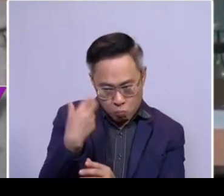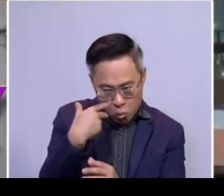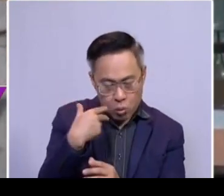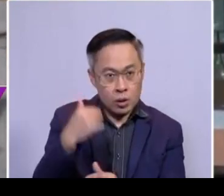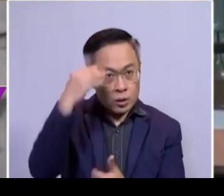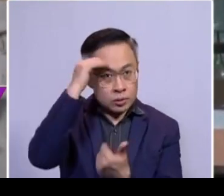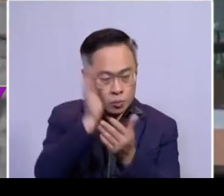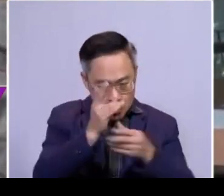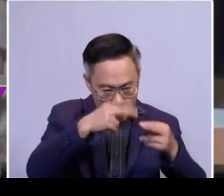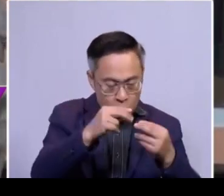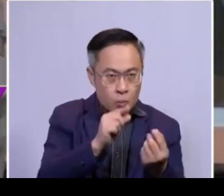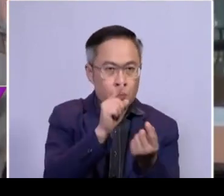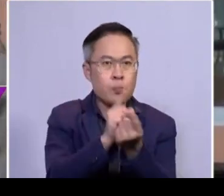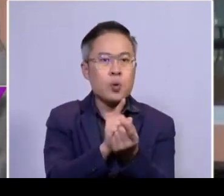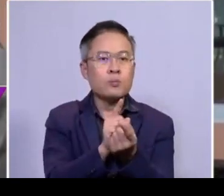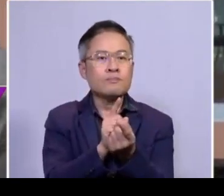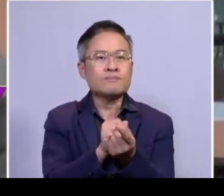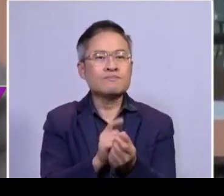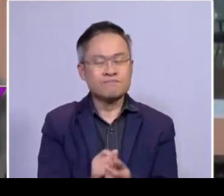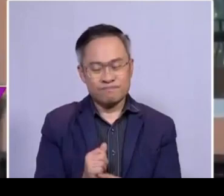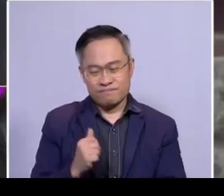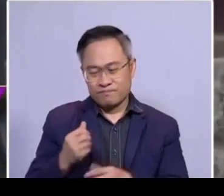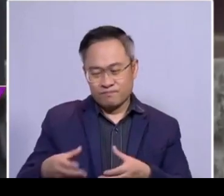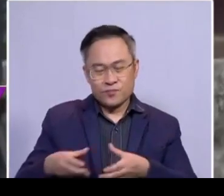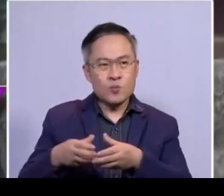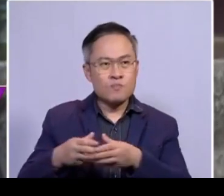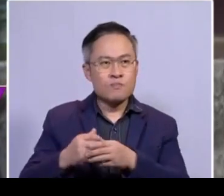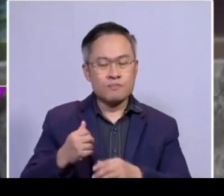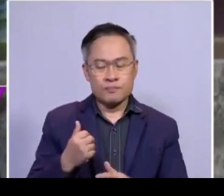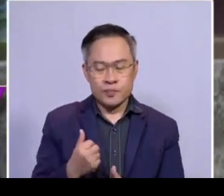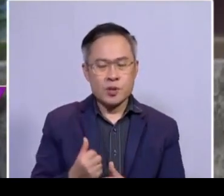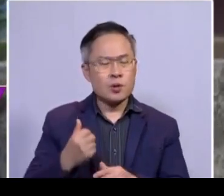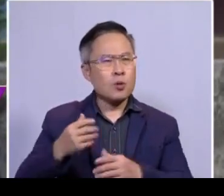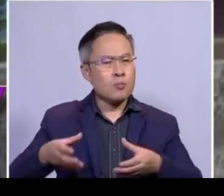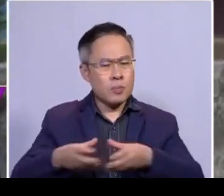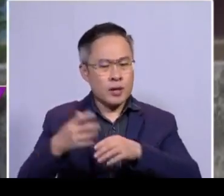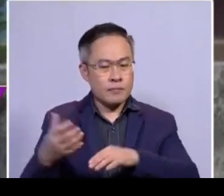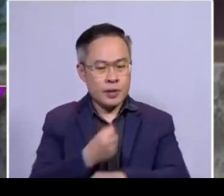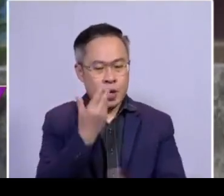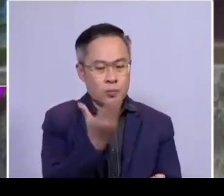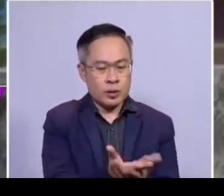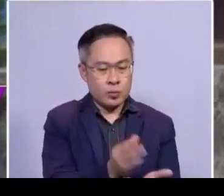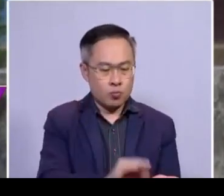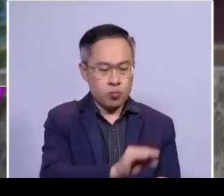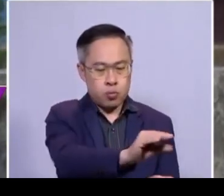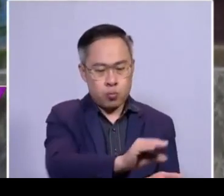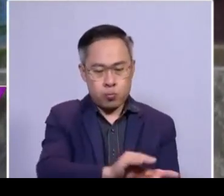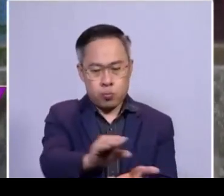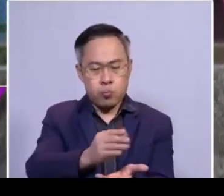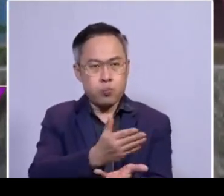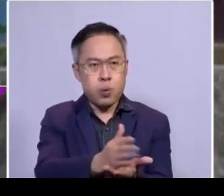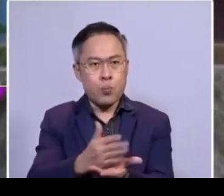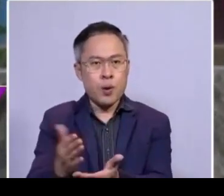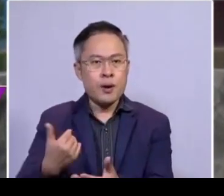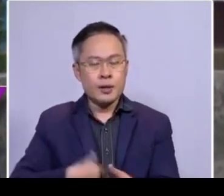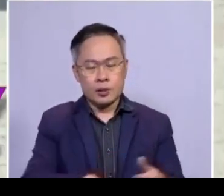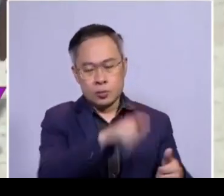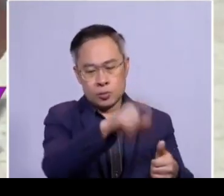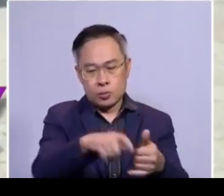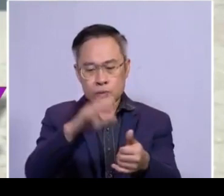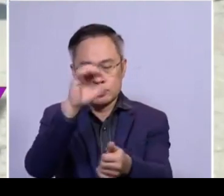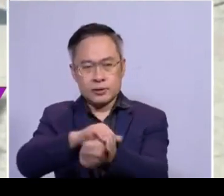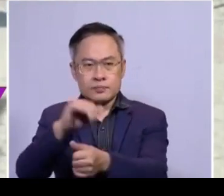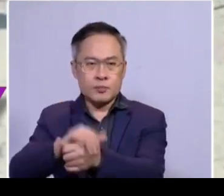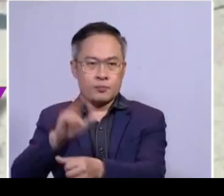เข้ามาพบว่ามีหัวคะแนนใหญ่ของพรรคการเมือง 1ครับนำเงินส่งมอบให้กับหัวคะแนนอะไรย่อยโดยสามารถควบคุมตัวผู้ต้องสงสัยได้